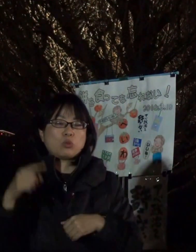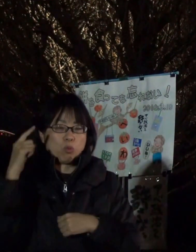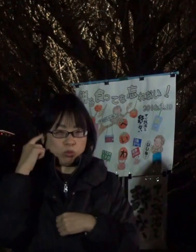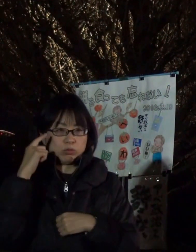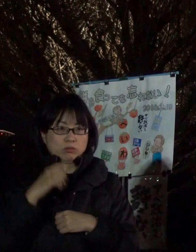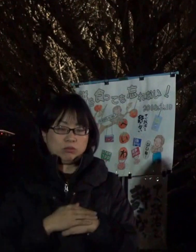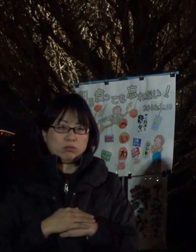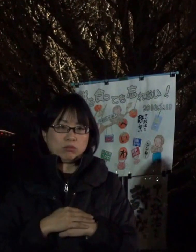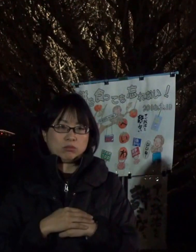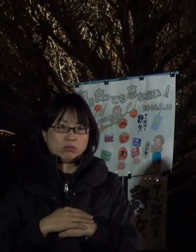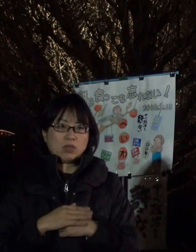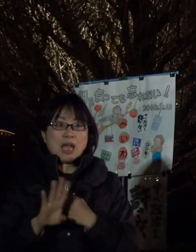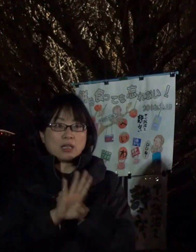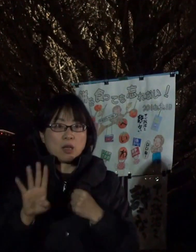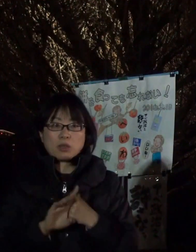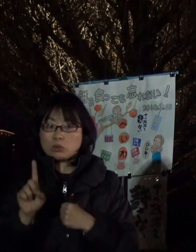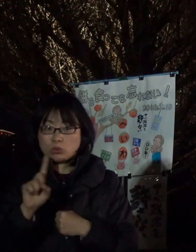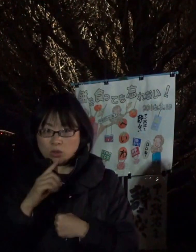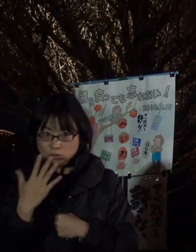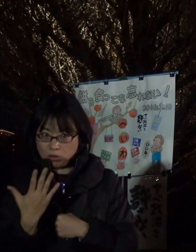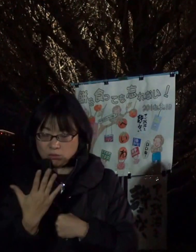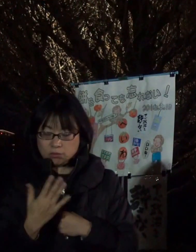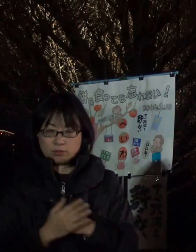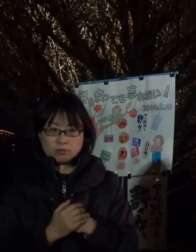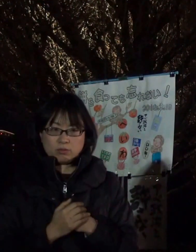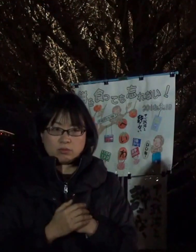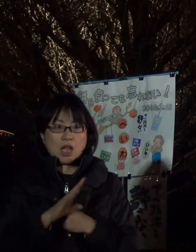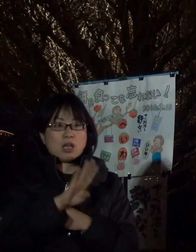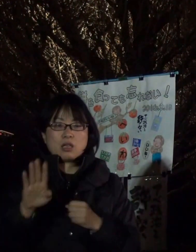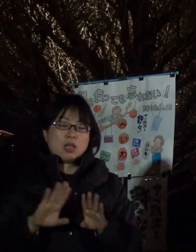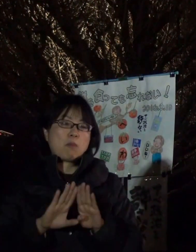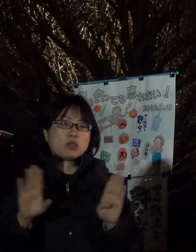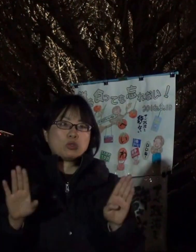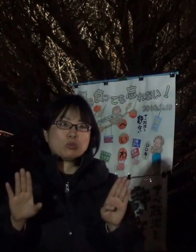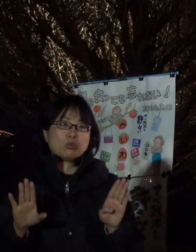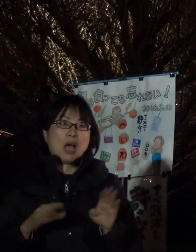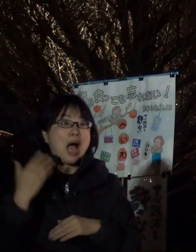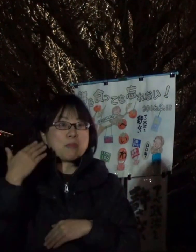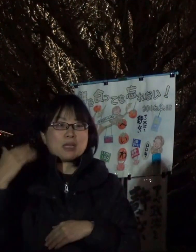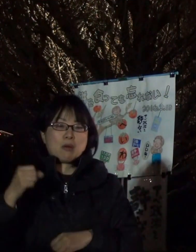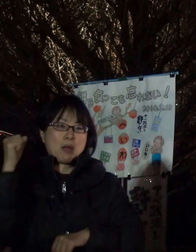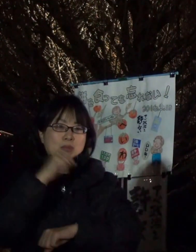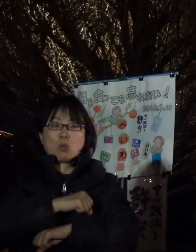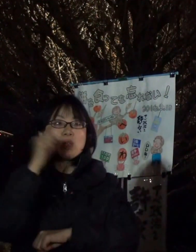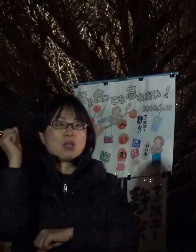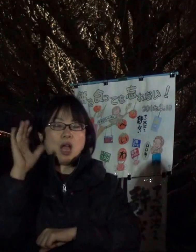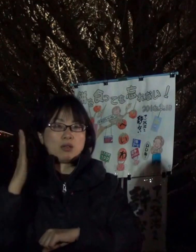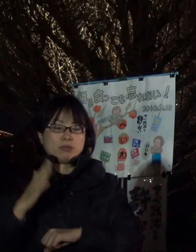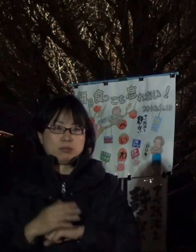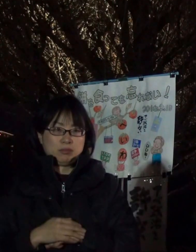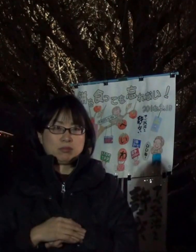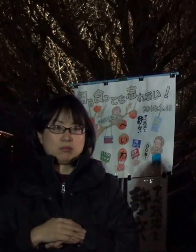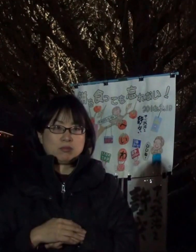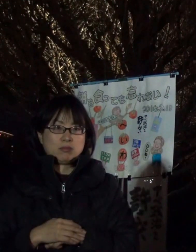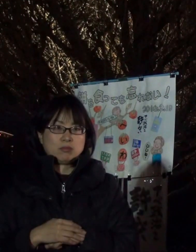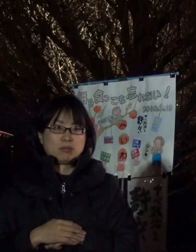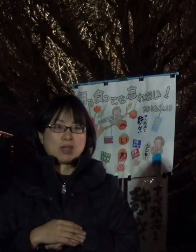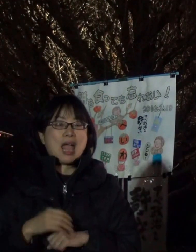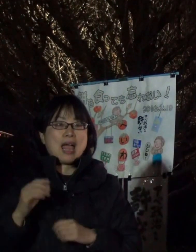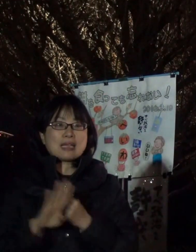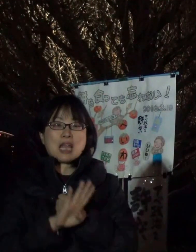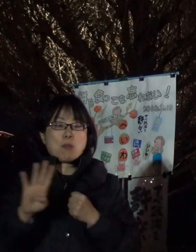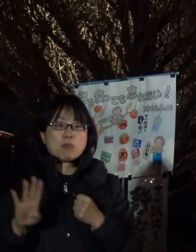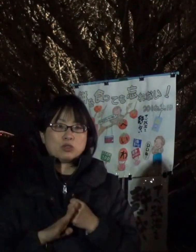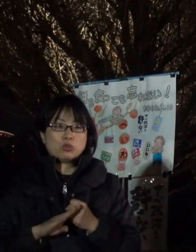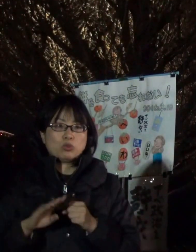日本の原発は再稼働全部できなくなる。それどころじゃないですね。火山列島、活断層だらけの